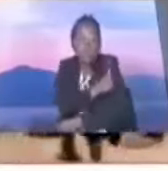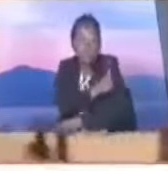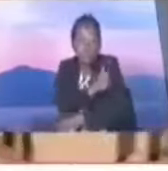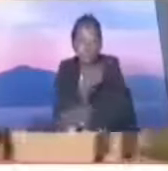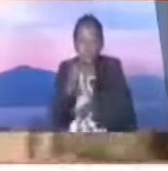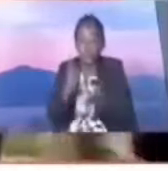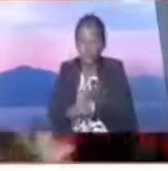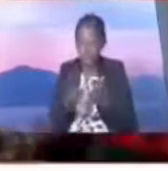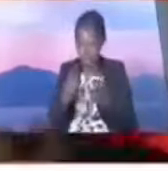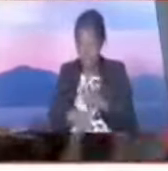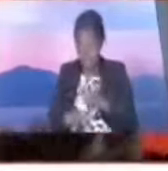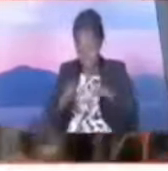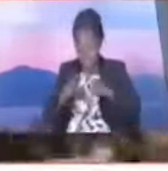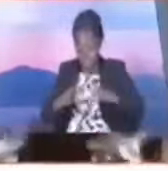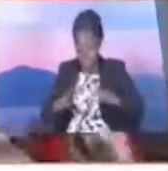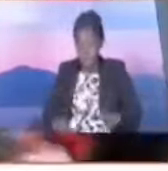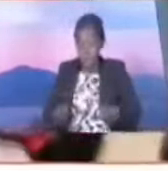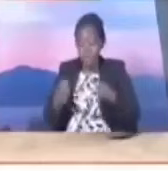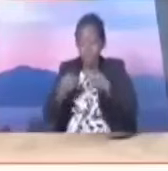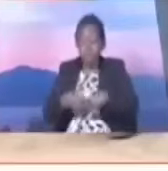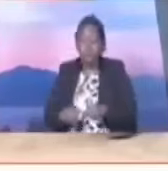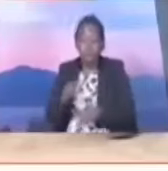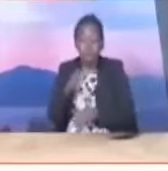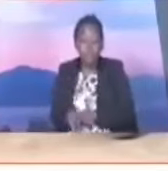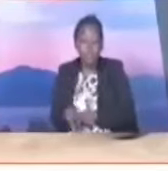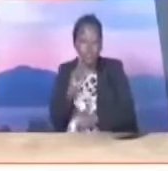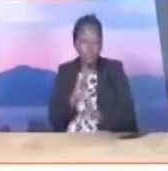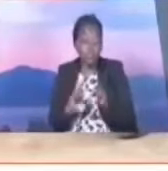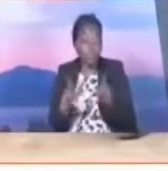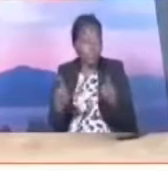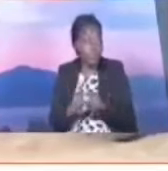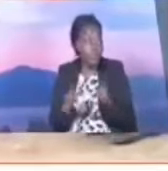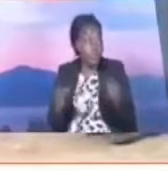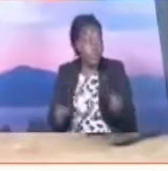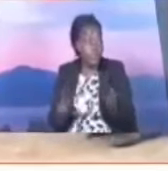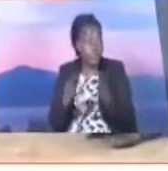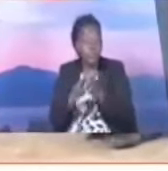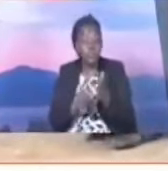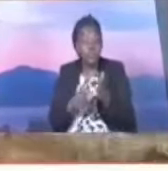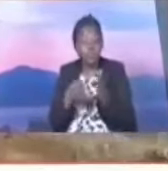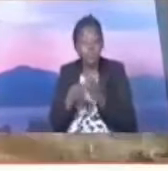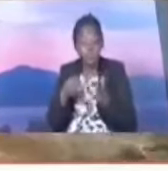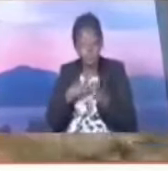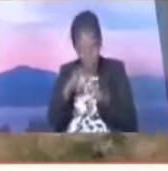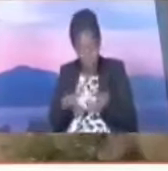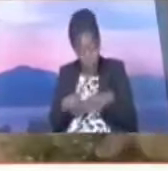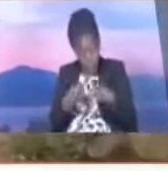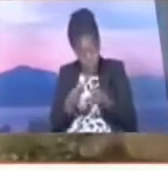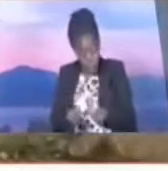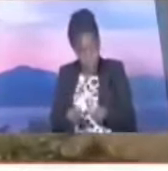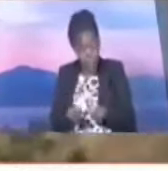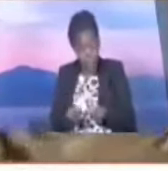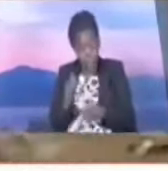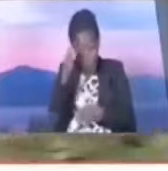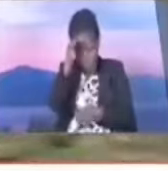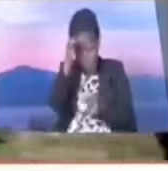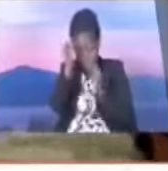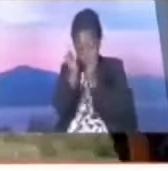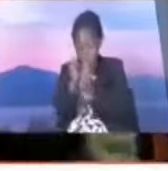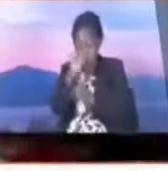Abagumiza nti bagenda kunyiza kubikolwa ebyabano nga ne report y'omusango ogwo ngenda kujiba wa polisi kuti bonna basangidde